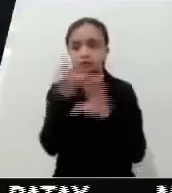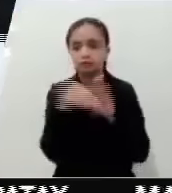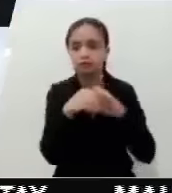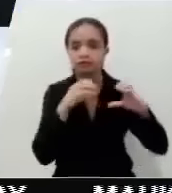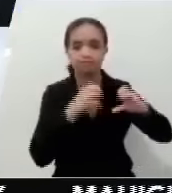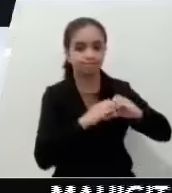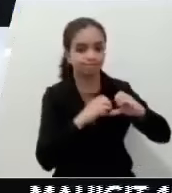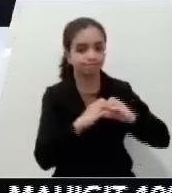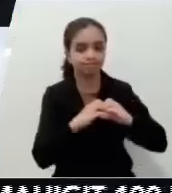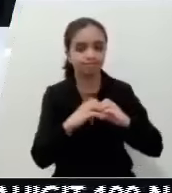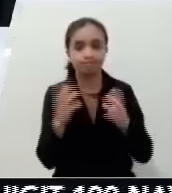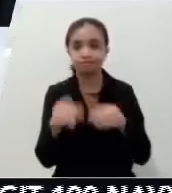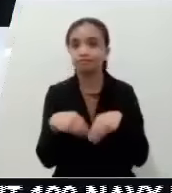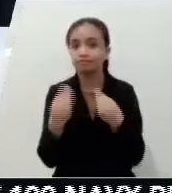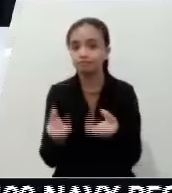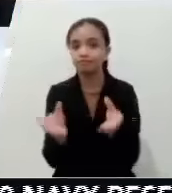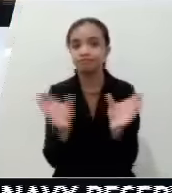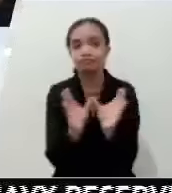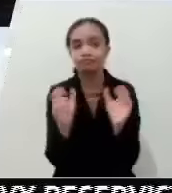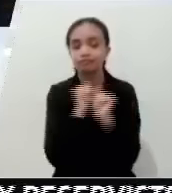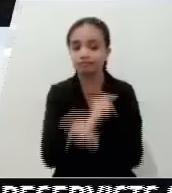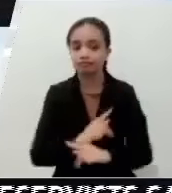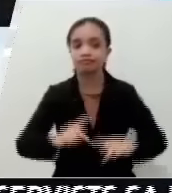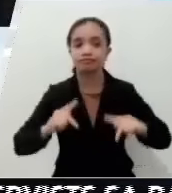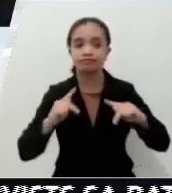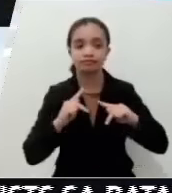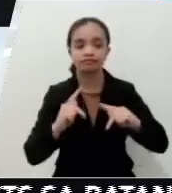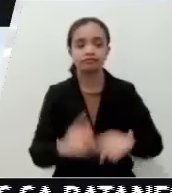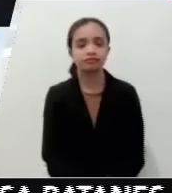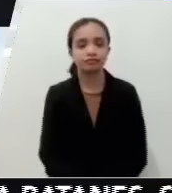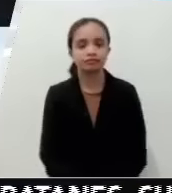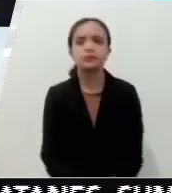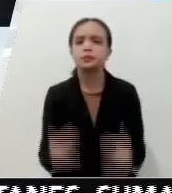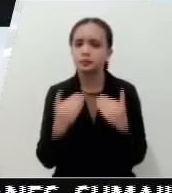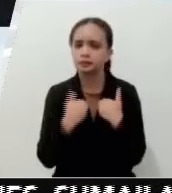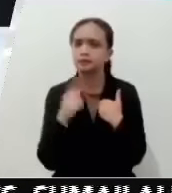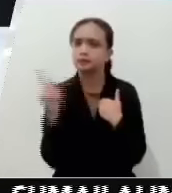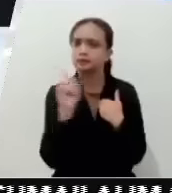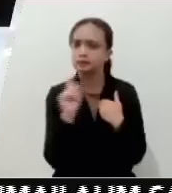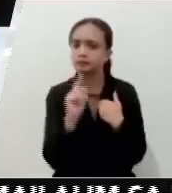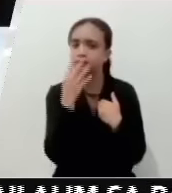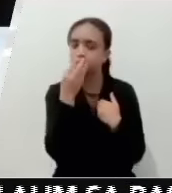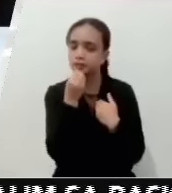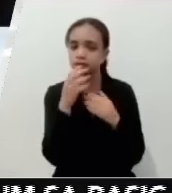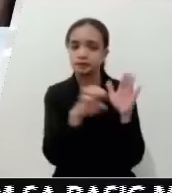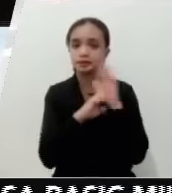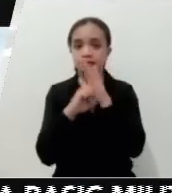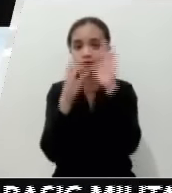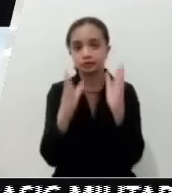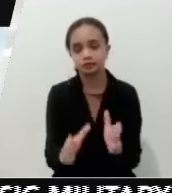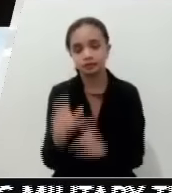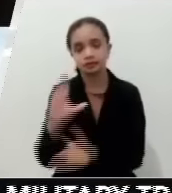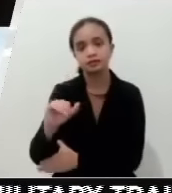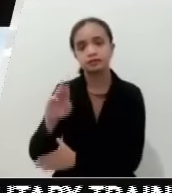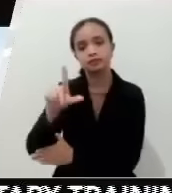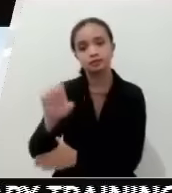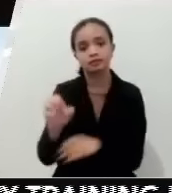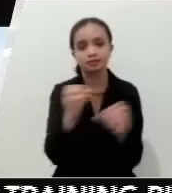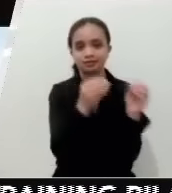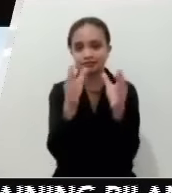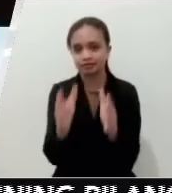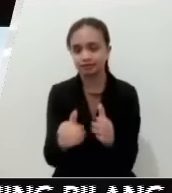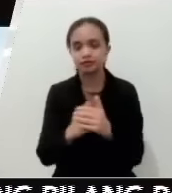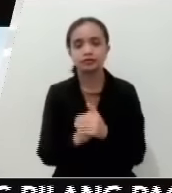ng certificate of appreciation ng F nagon ng interaction ng exhibitors at cable operators bahag ng